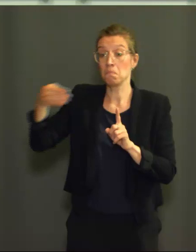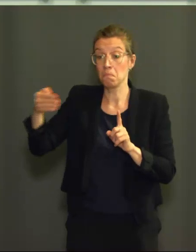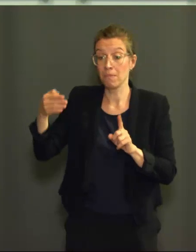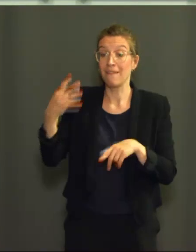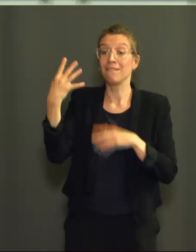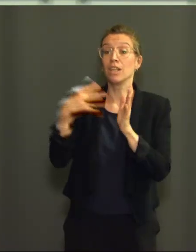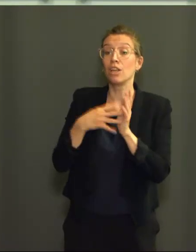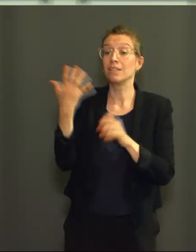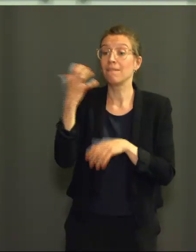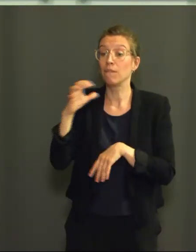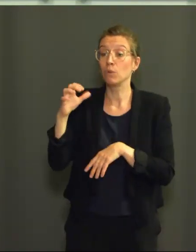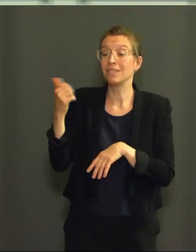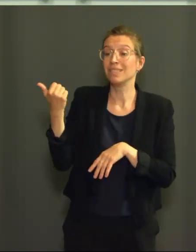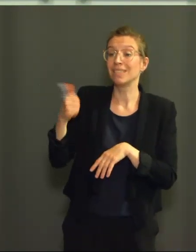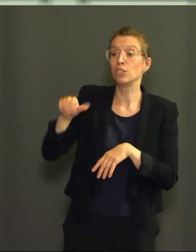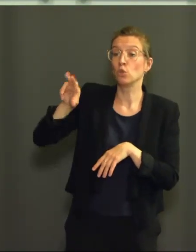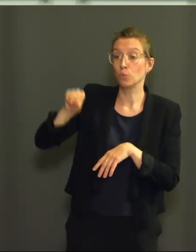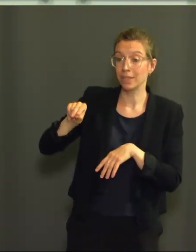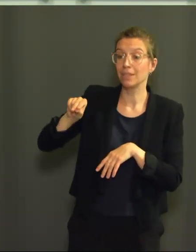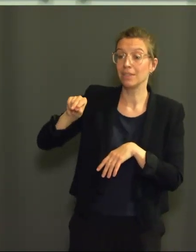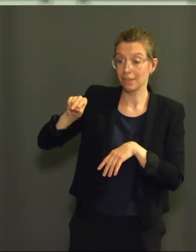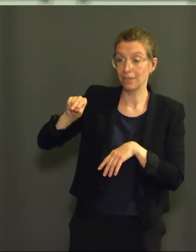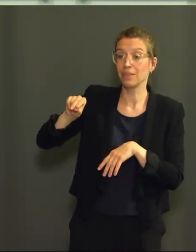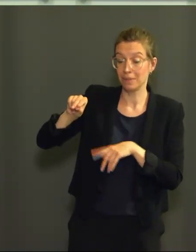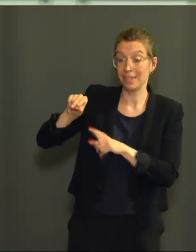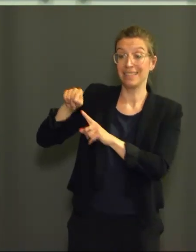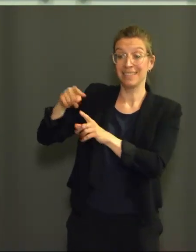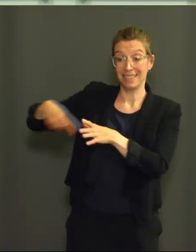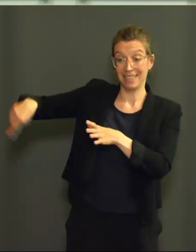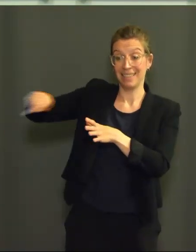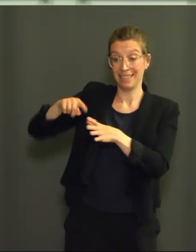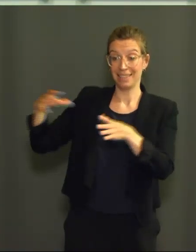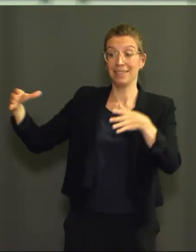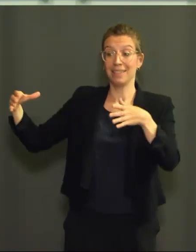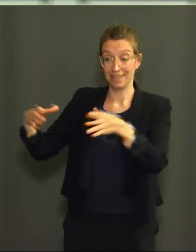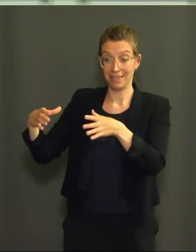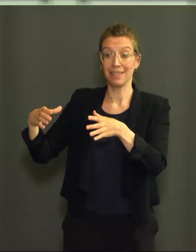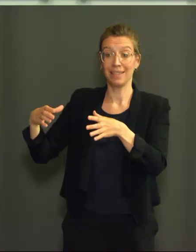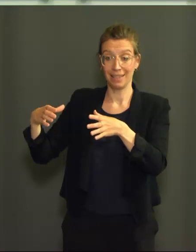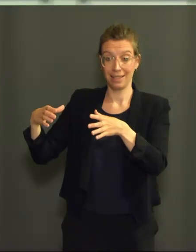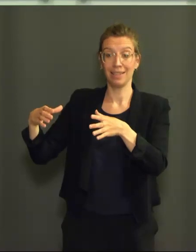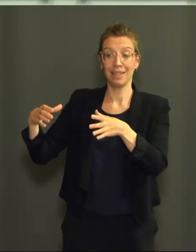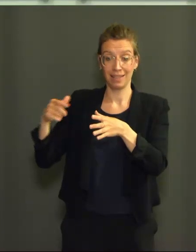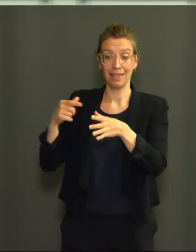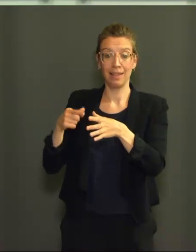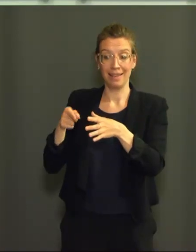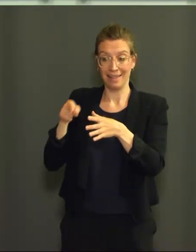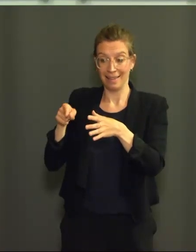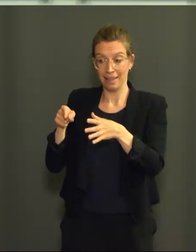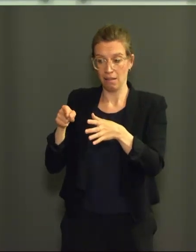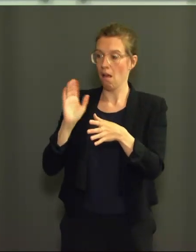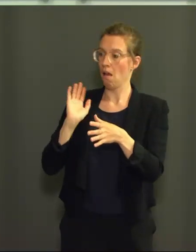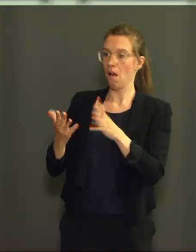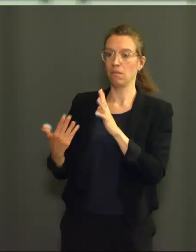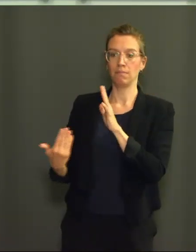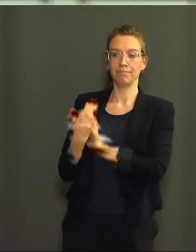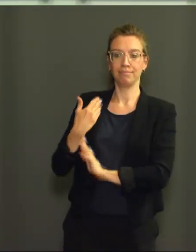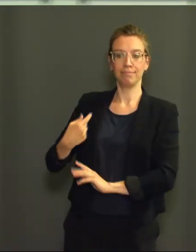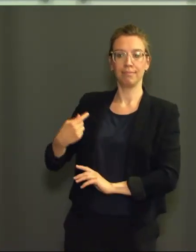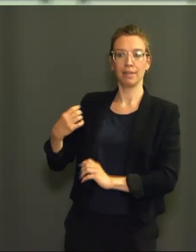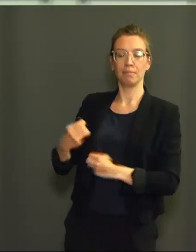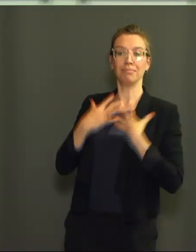4.526 doorbraakinfecties. Dat komt neer op een positieve test bij 0,32% van